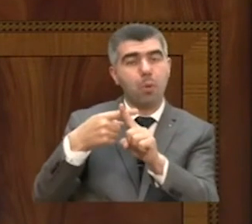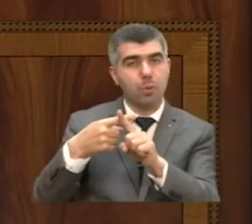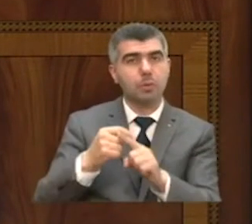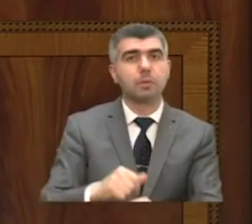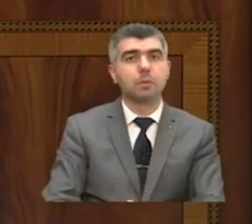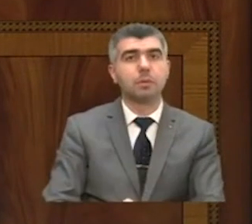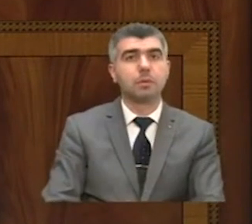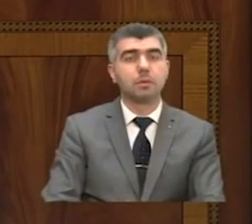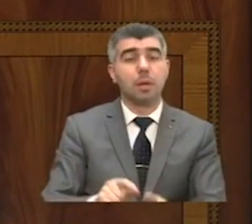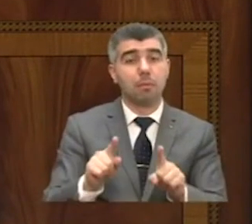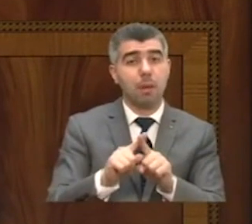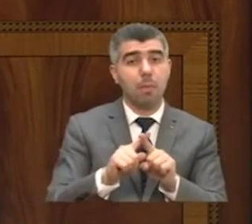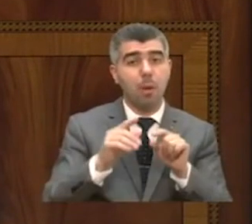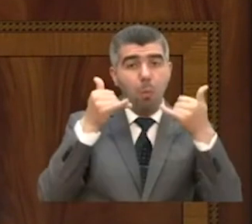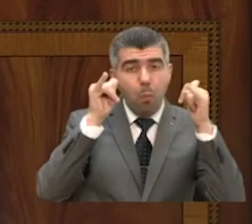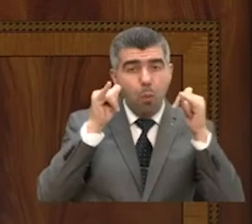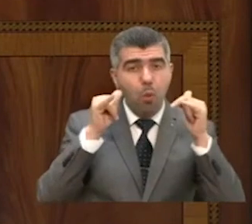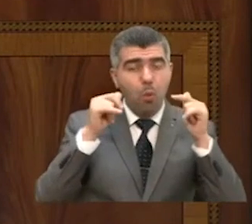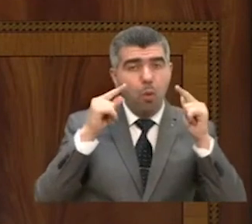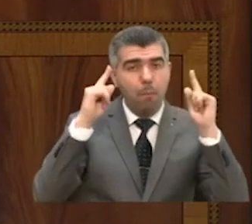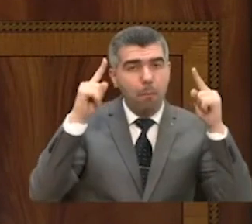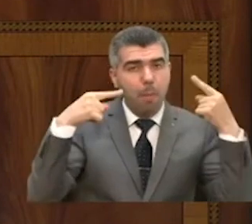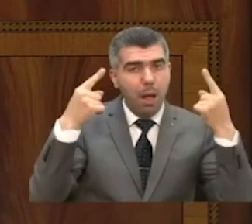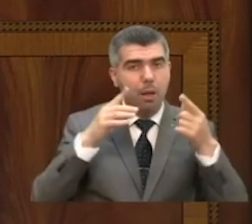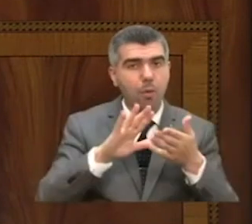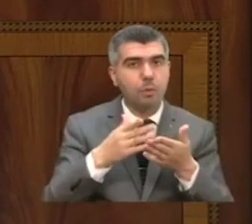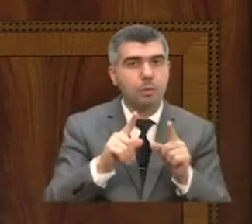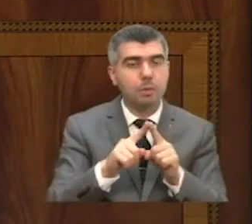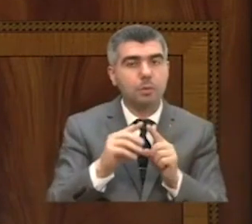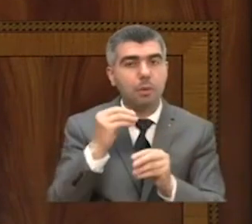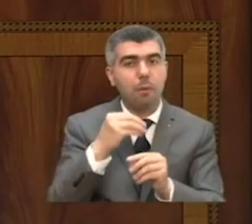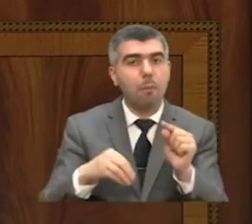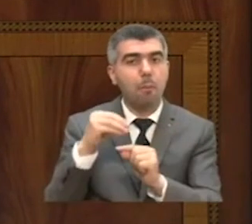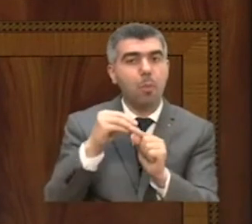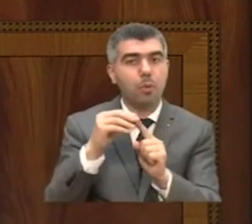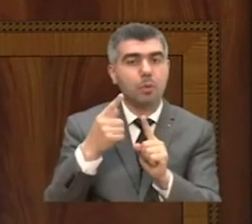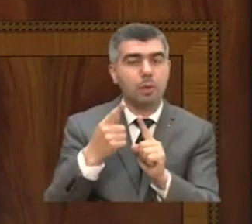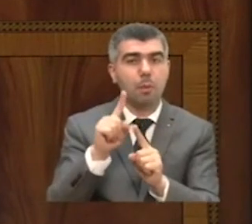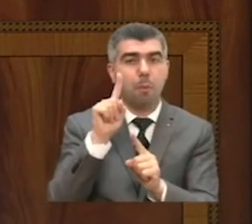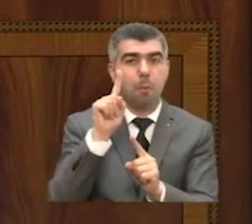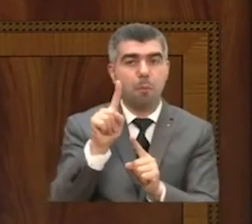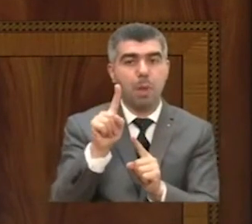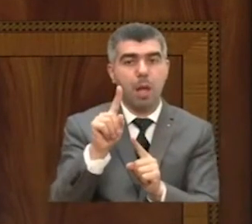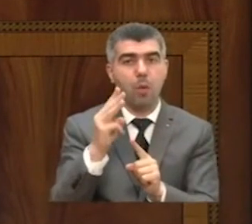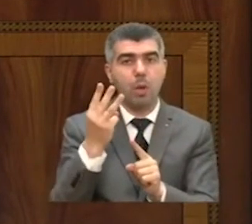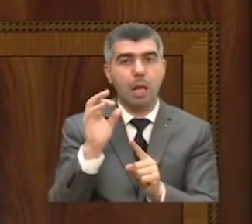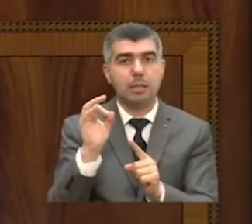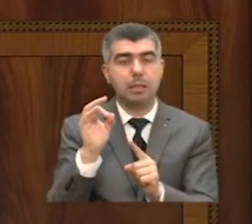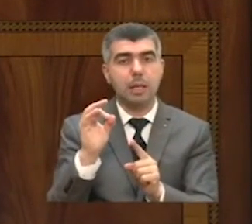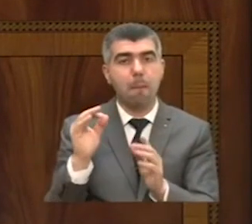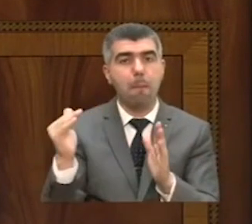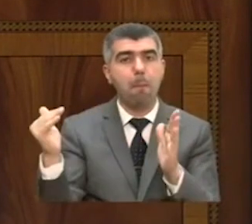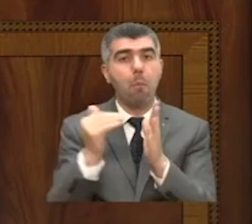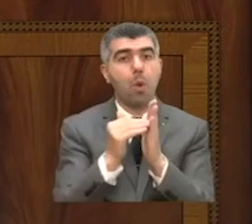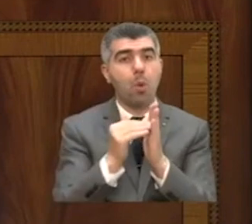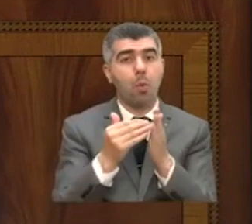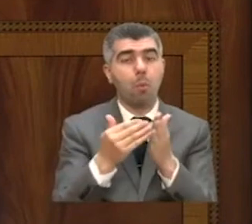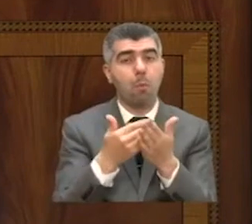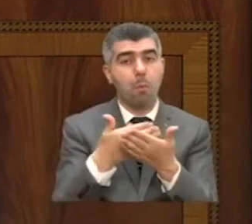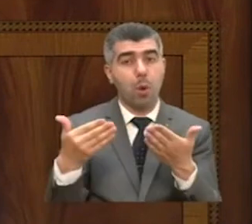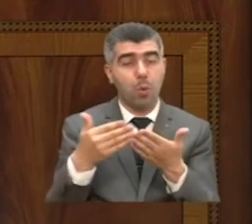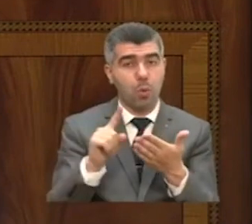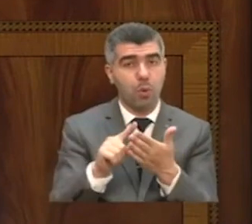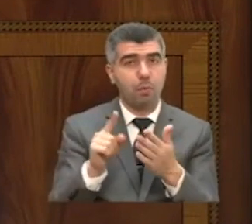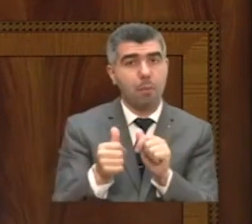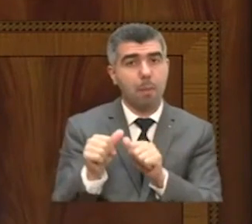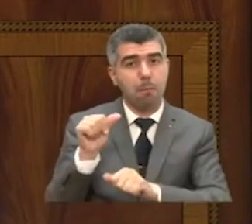ان القطيع الوطني ما كيتجاوز 31 مليون ديال الراس، وما تغير فيه حتى شي حاجه. اللي وقع فيه